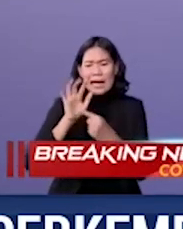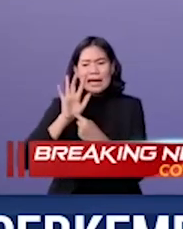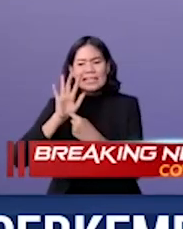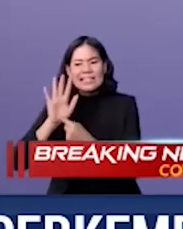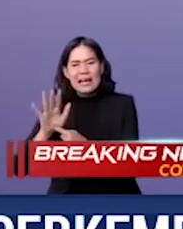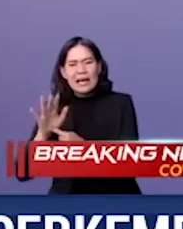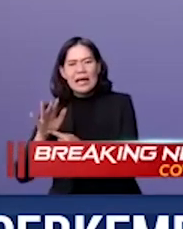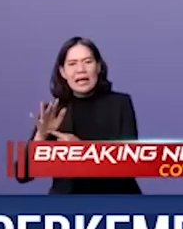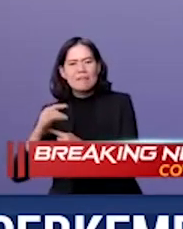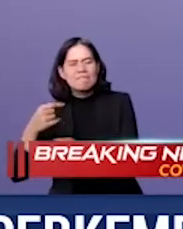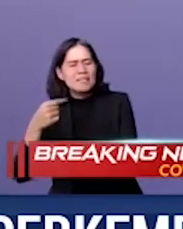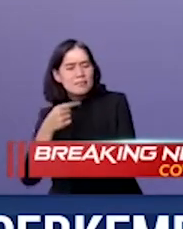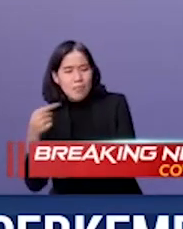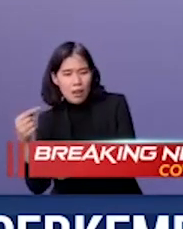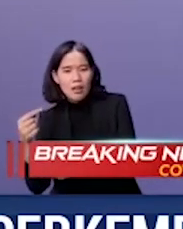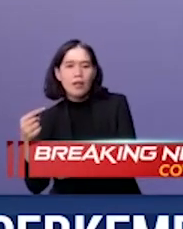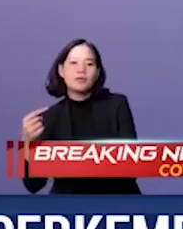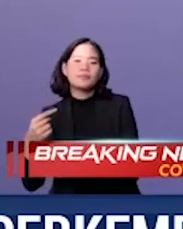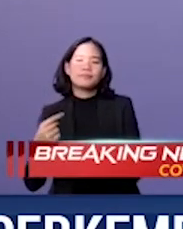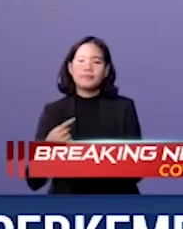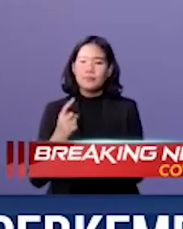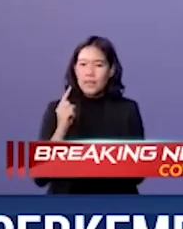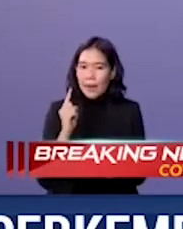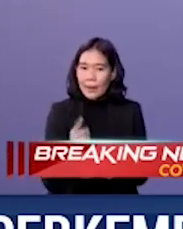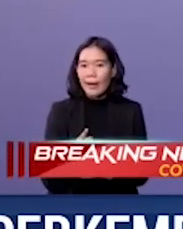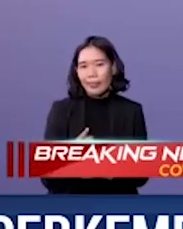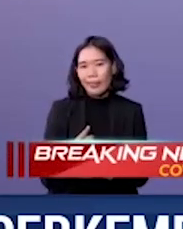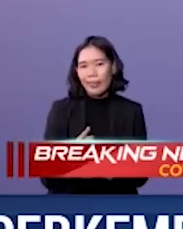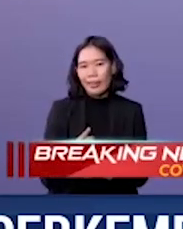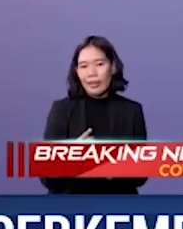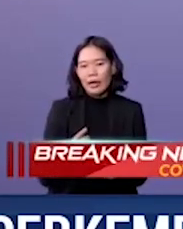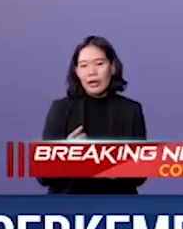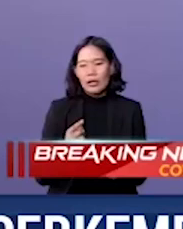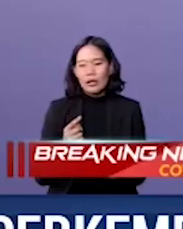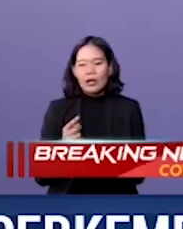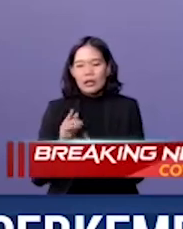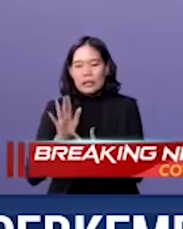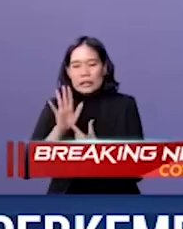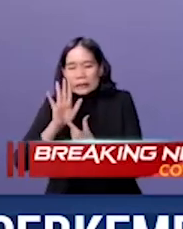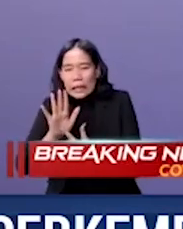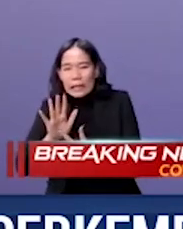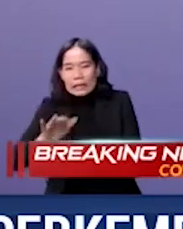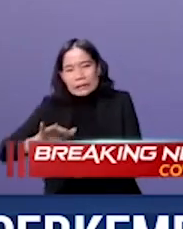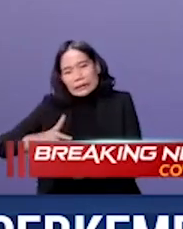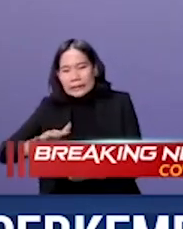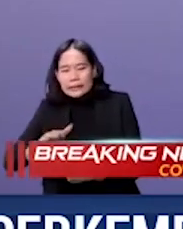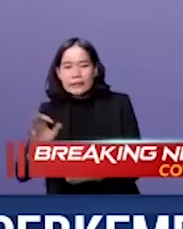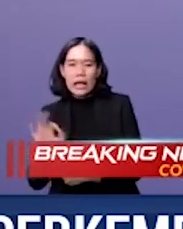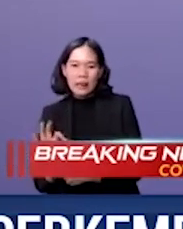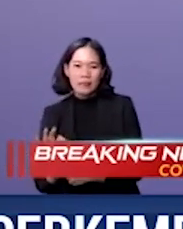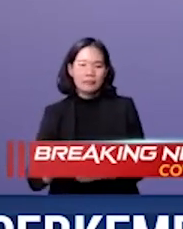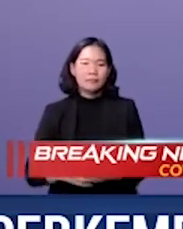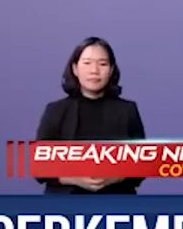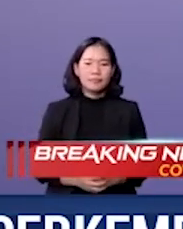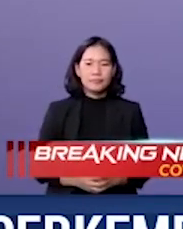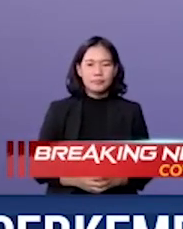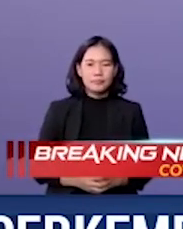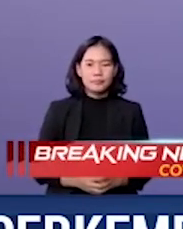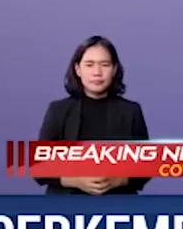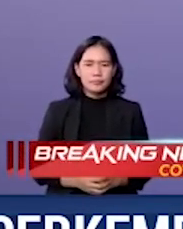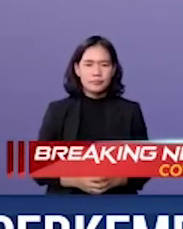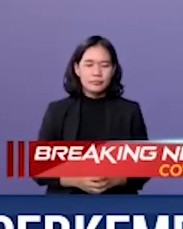minimal ia bahkan tidak ada indikasi untuk dilakukan perawatan di rumah sakit